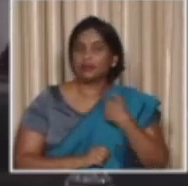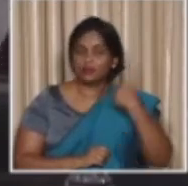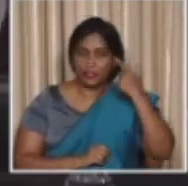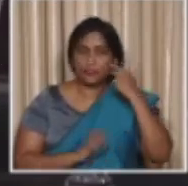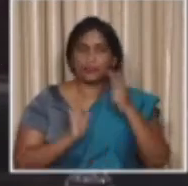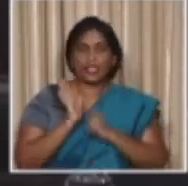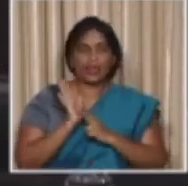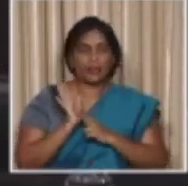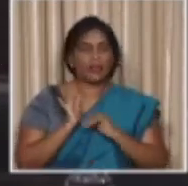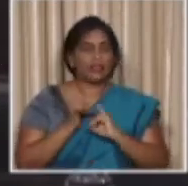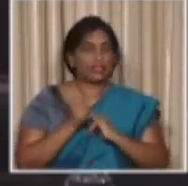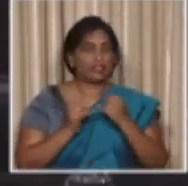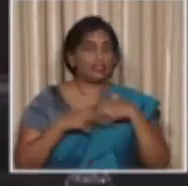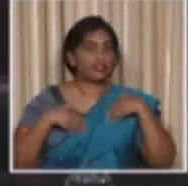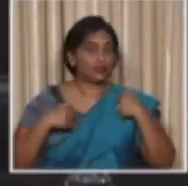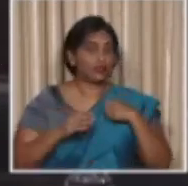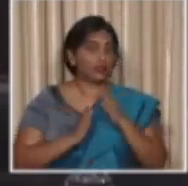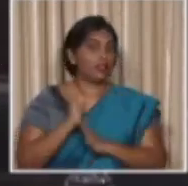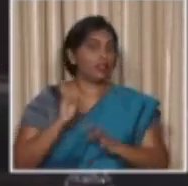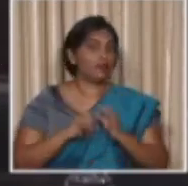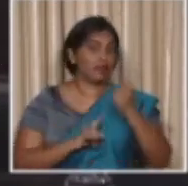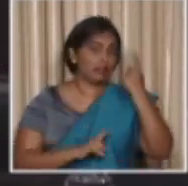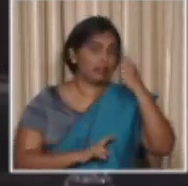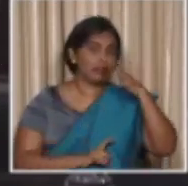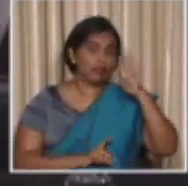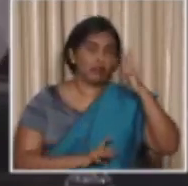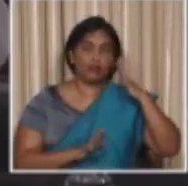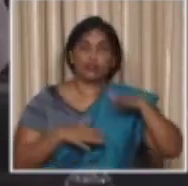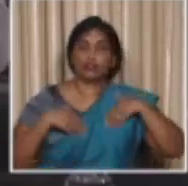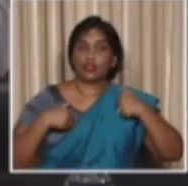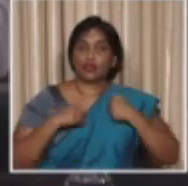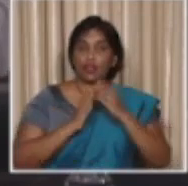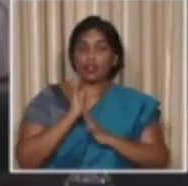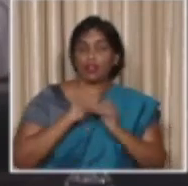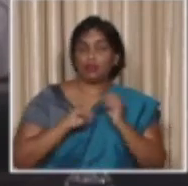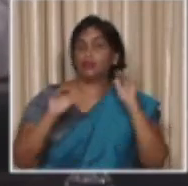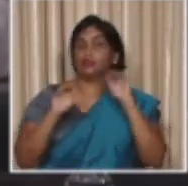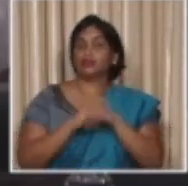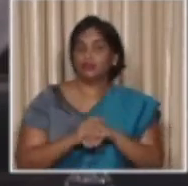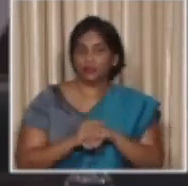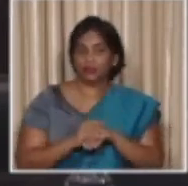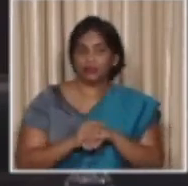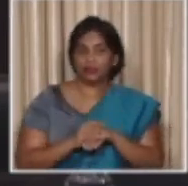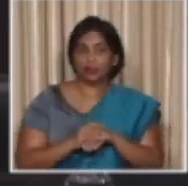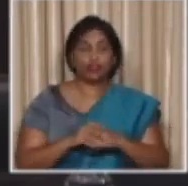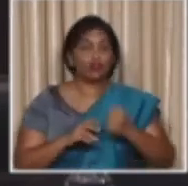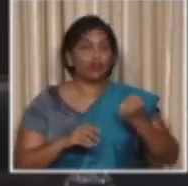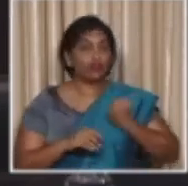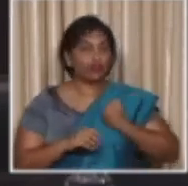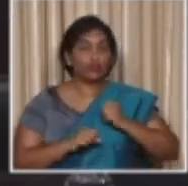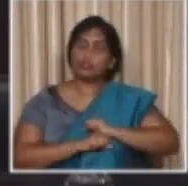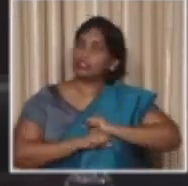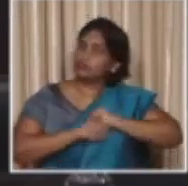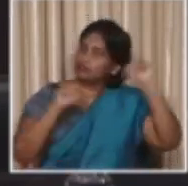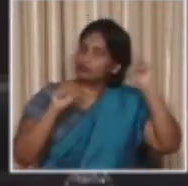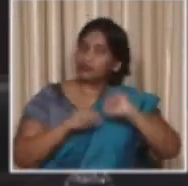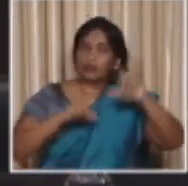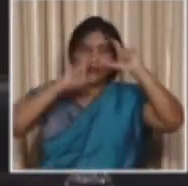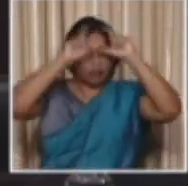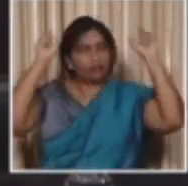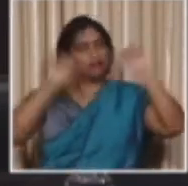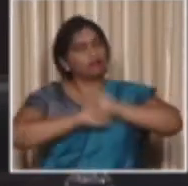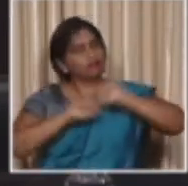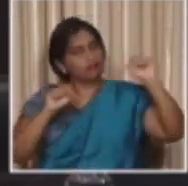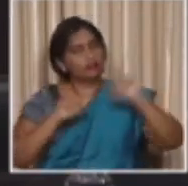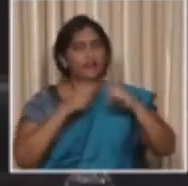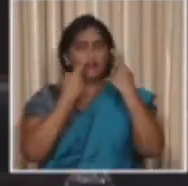निवास सौख्यम अणुगण सौख्यम दूर बारगत्ते दोस्रवर वर्जने कर्ण नर्सस् वर्जने